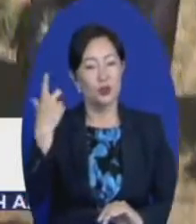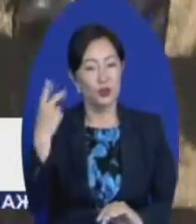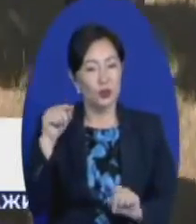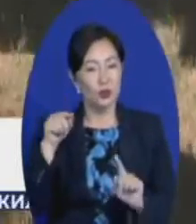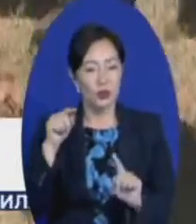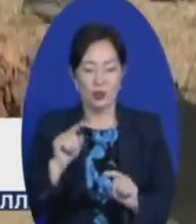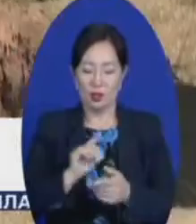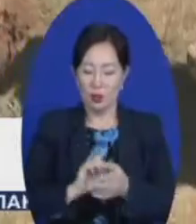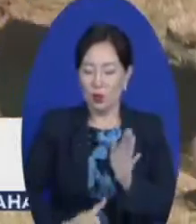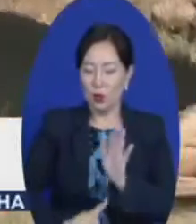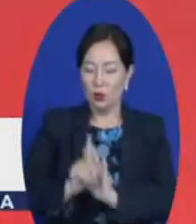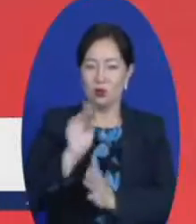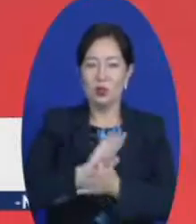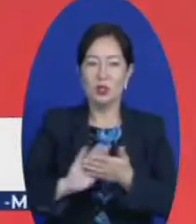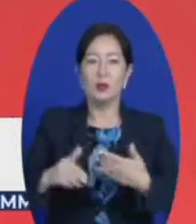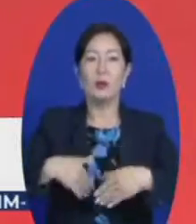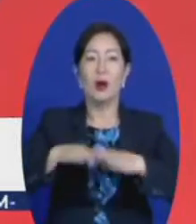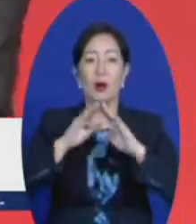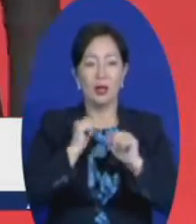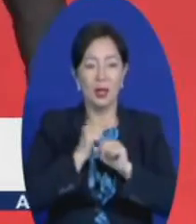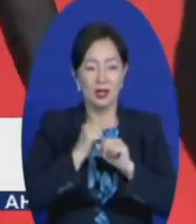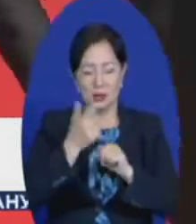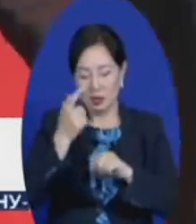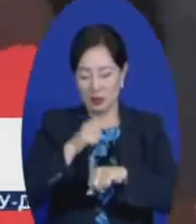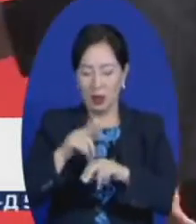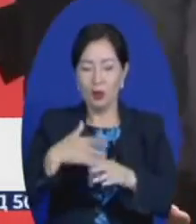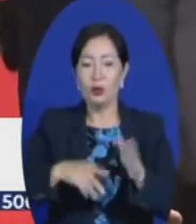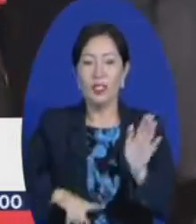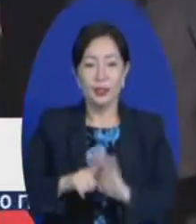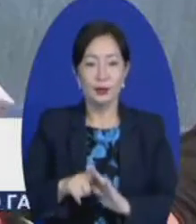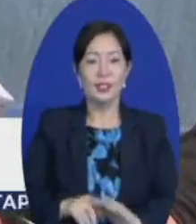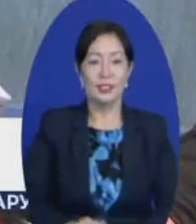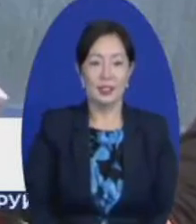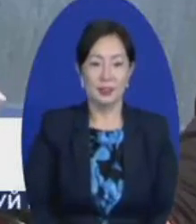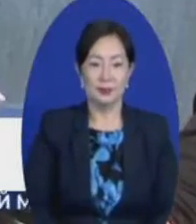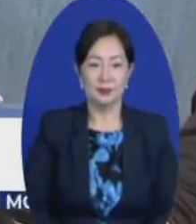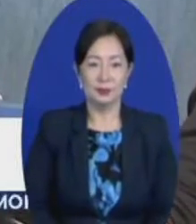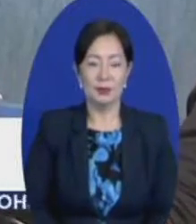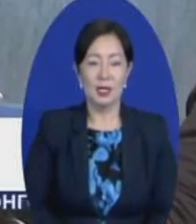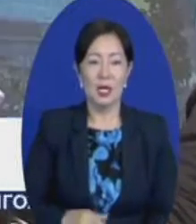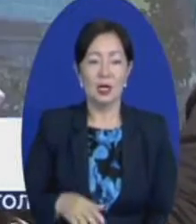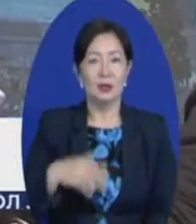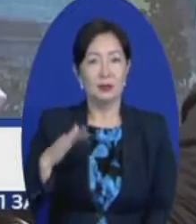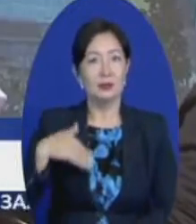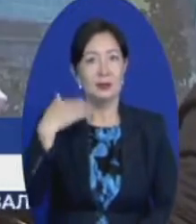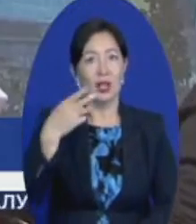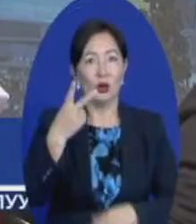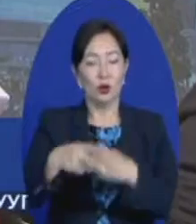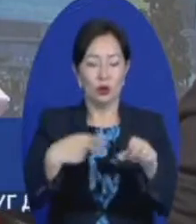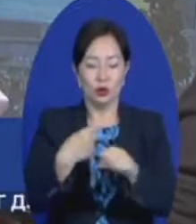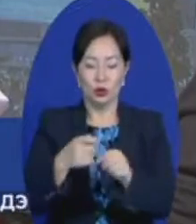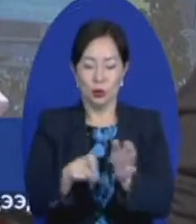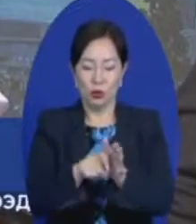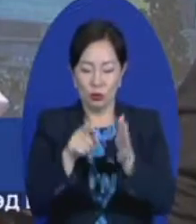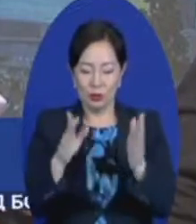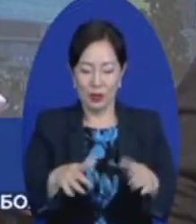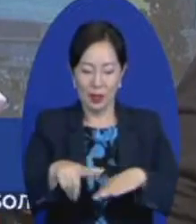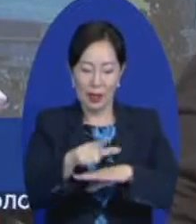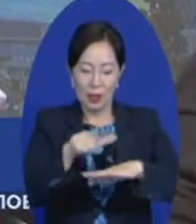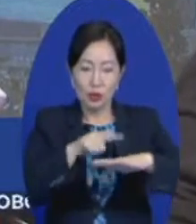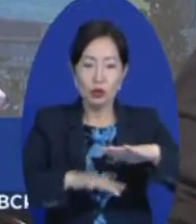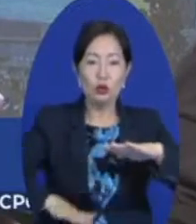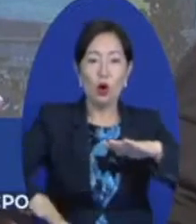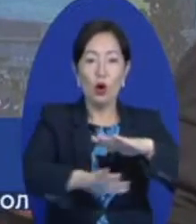хүчний их үүсвэрийг шинээр байгуулах ажлыг цаг алдахгүй эхлүүлэхээр болсон байна. 22 жил бид нэр инженерийн дэд бүтцийн газрын